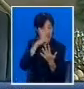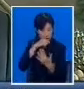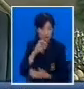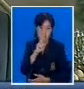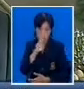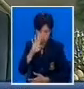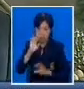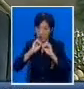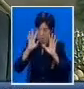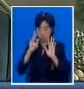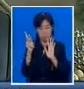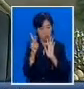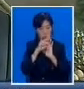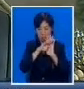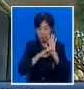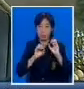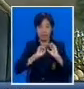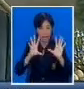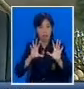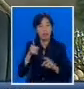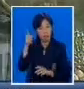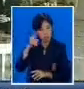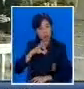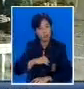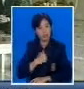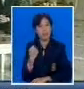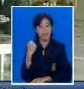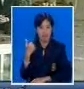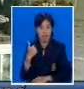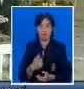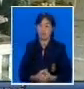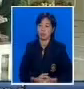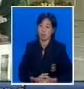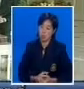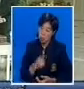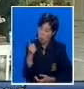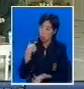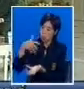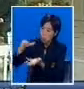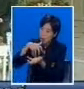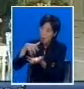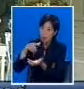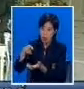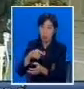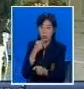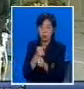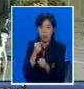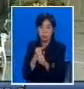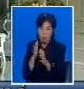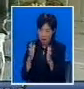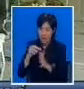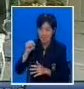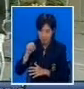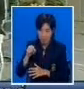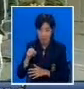ล้วก็มีความโปร่งใสอันนี้จะช่วยเรื่องความเชื่อมั่นได้มาก ฟังท่านนายกนี่ต้องทำเยอะมากเลยนะครับ ครับ วิกฤตเศรษฐกิจรอบ